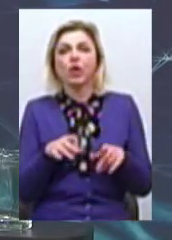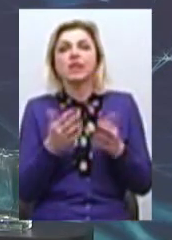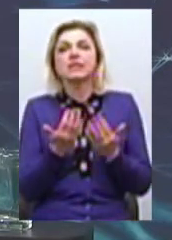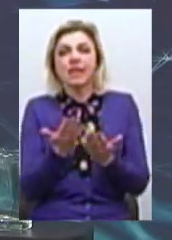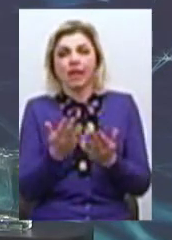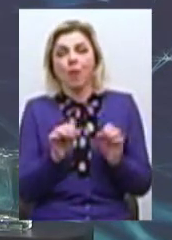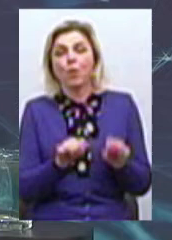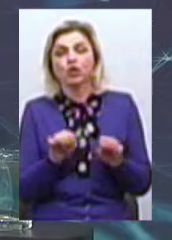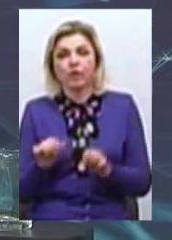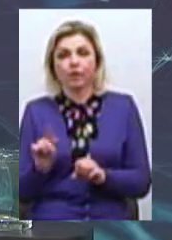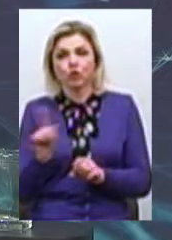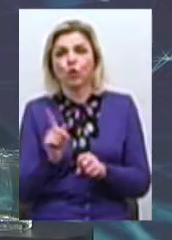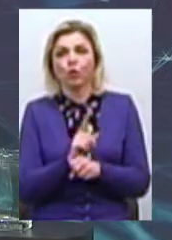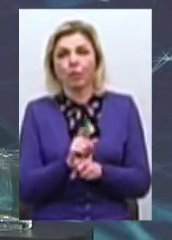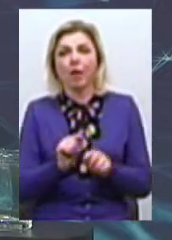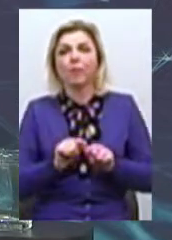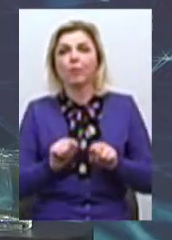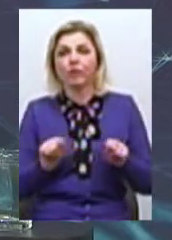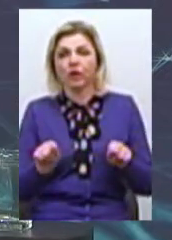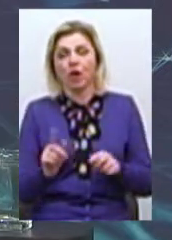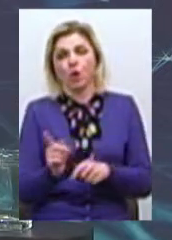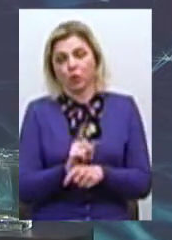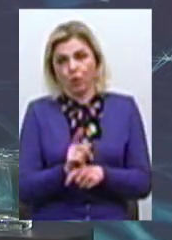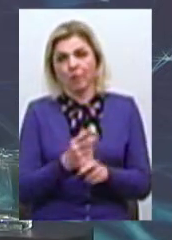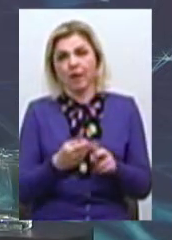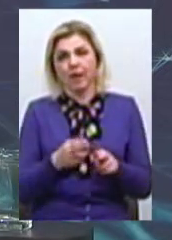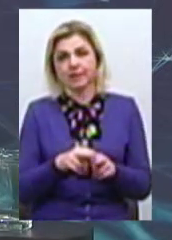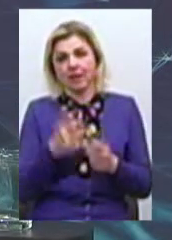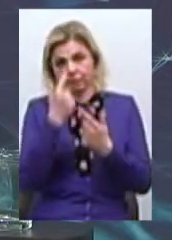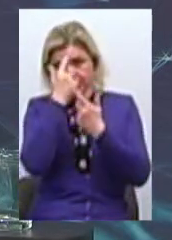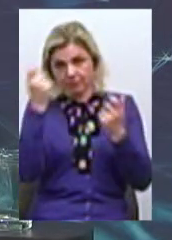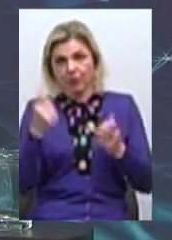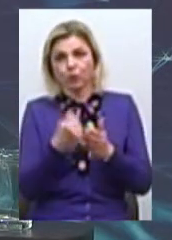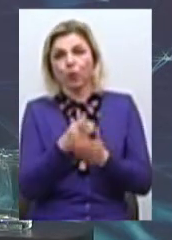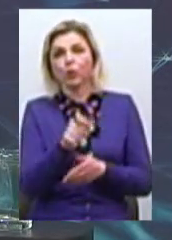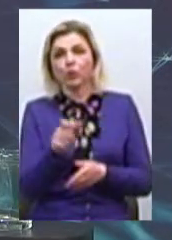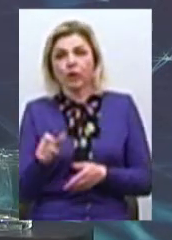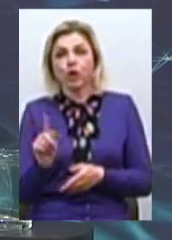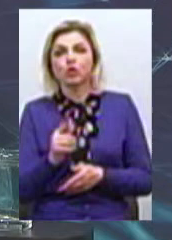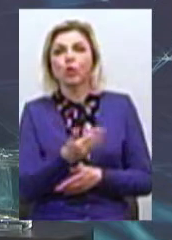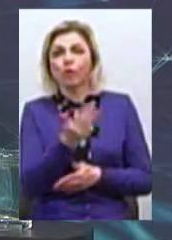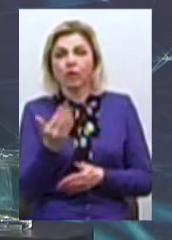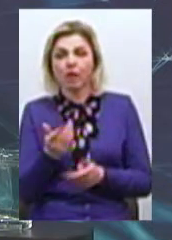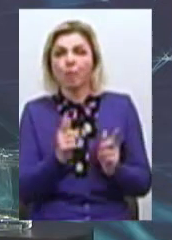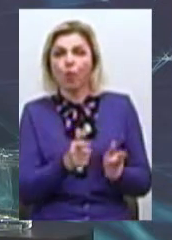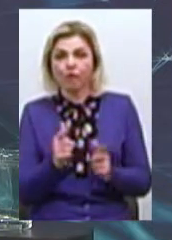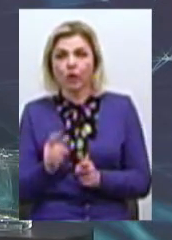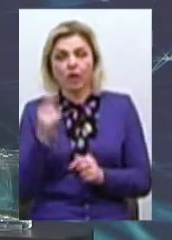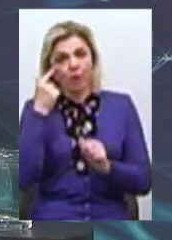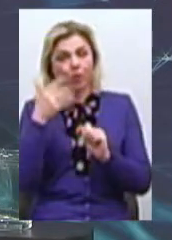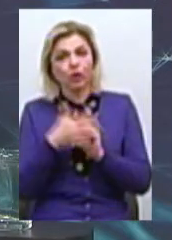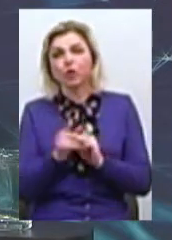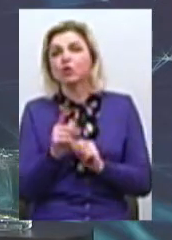щоб нормально популяризувати, нормально це донести до людей, щоб вони погодились і зрозуміли, що це взагалі